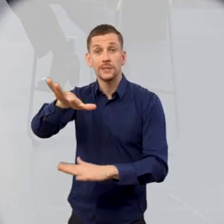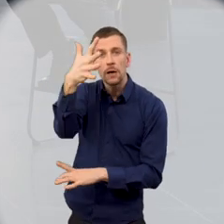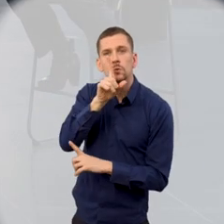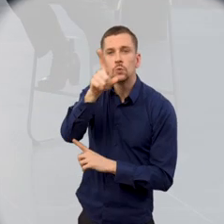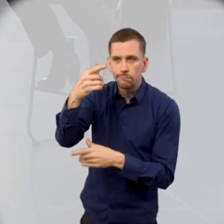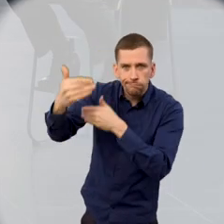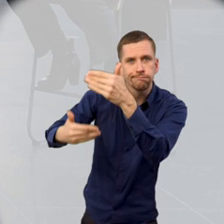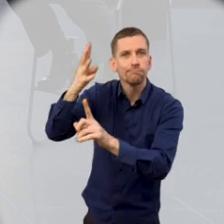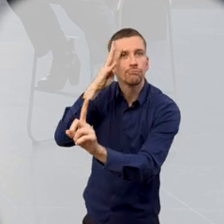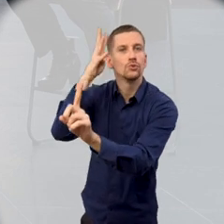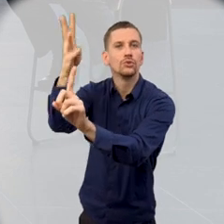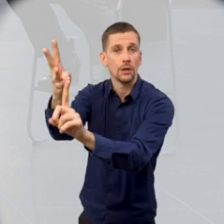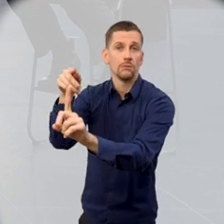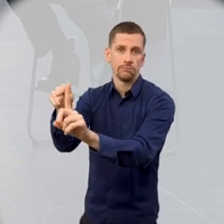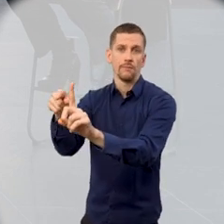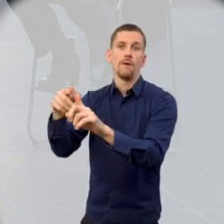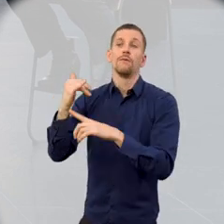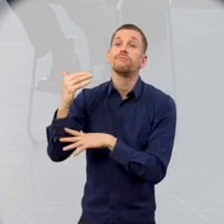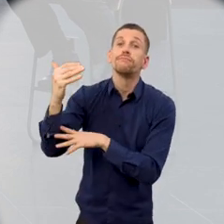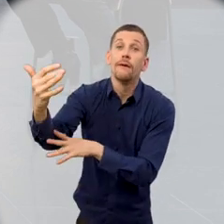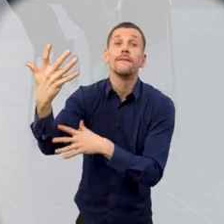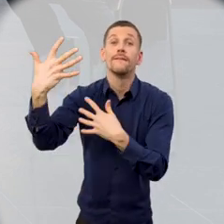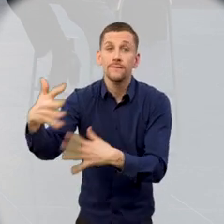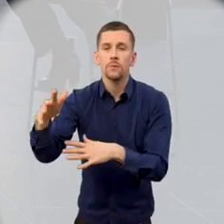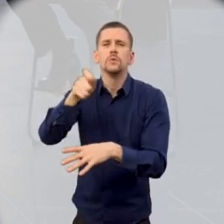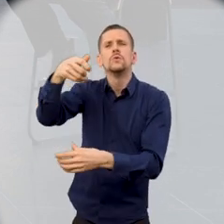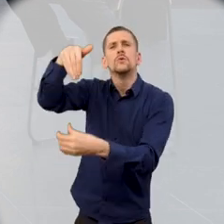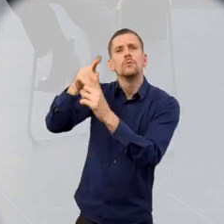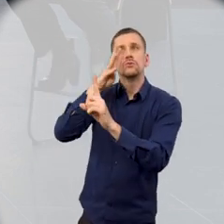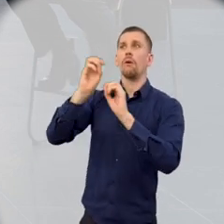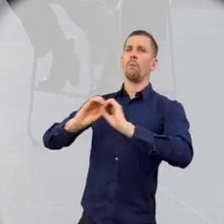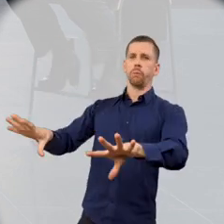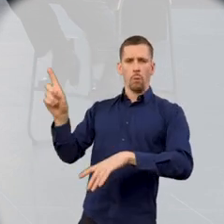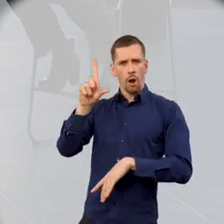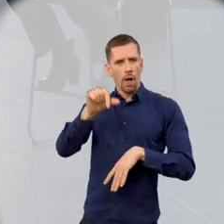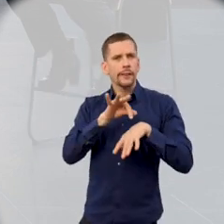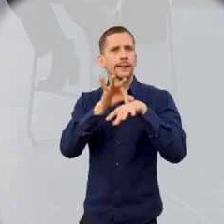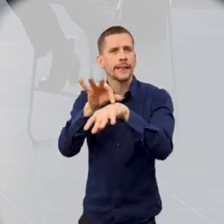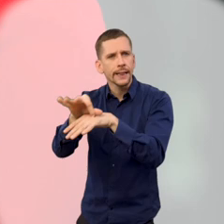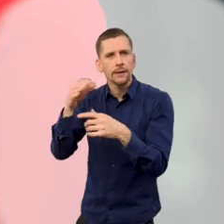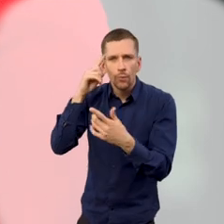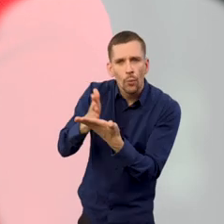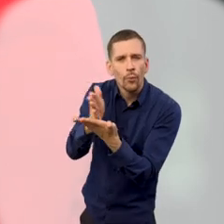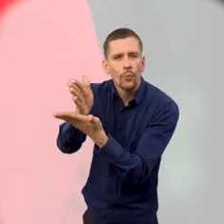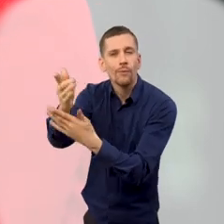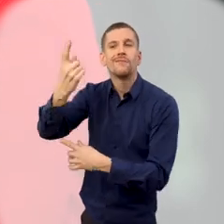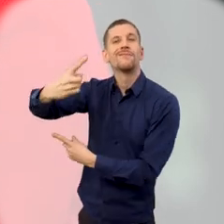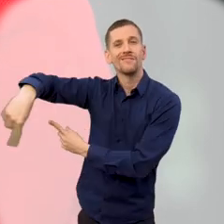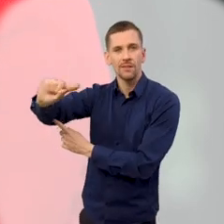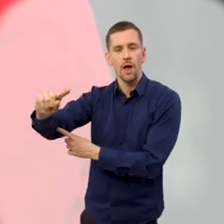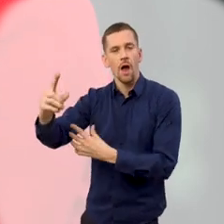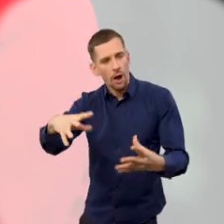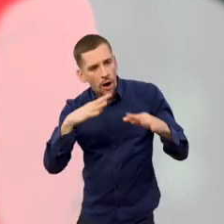un projet qu'ils vont devoir faire pendant 15 jours à la maison. Donc, on leur donne tous les tutos. Donc, les futurs élèves, les